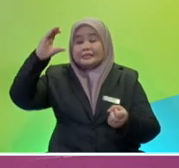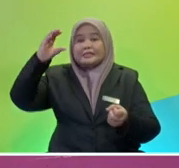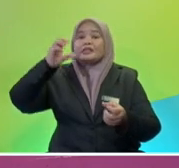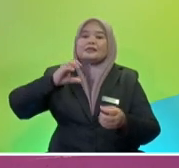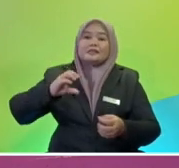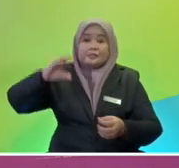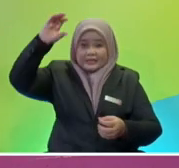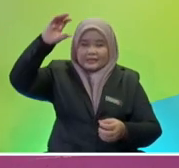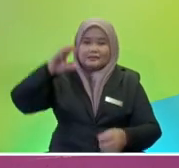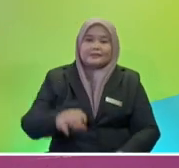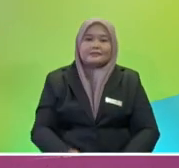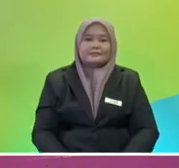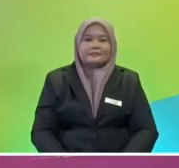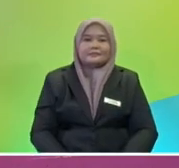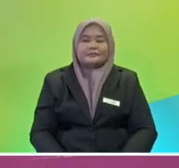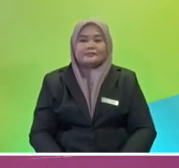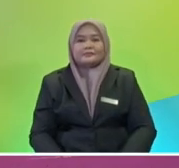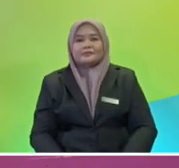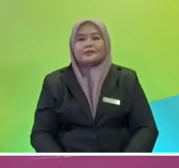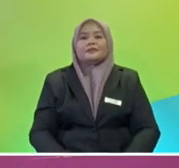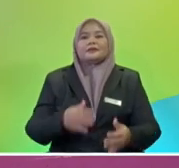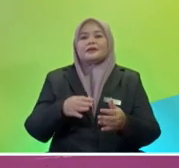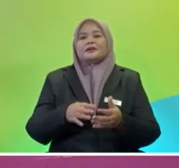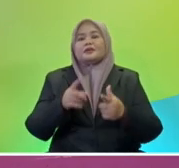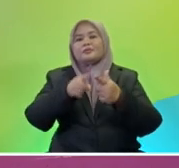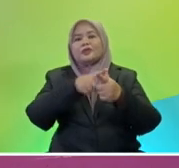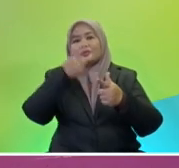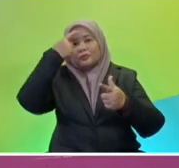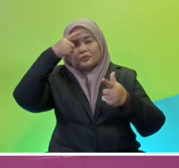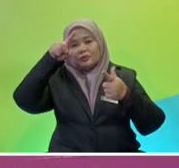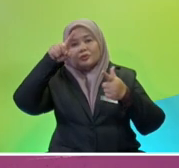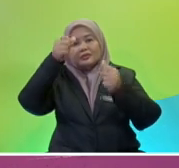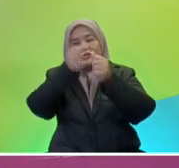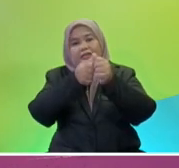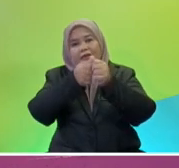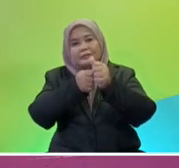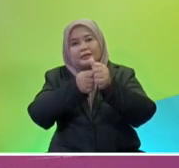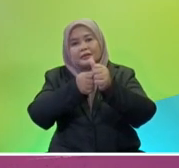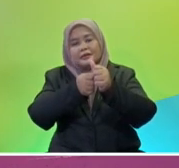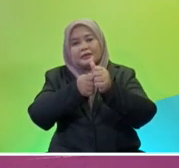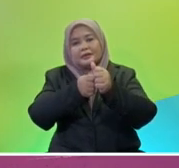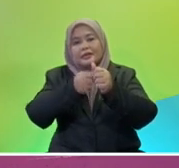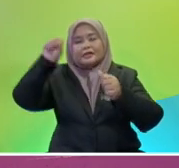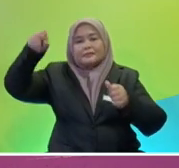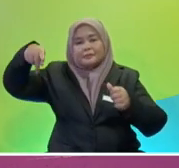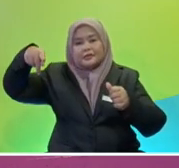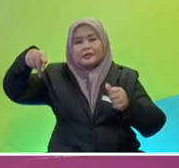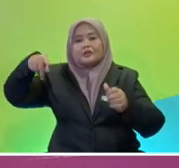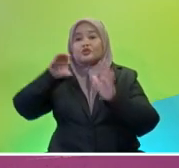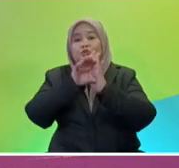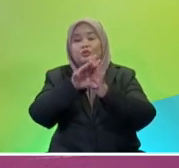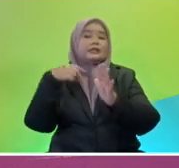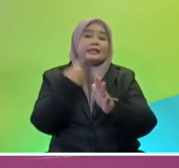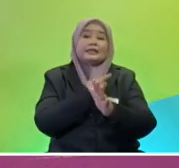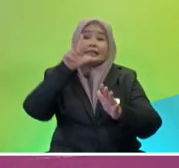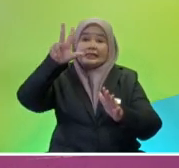ya oke Oke Kemudian untuk setiap untuk setiap SP itu contoh kita